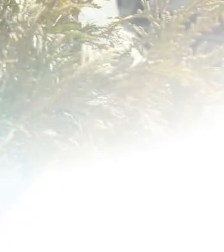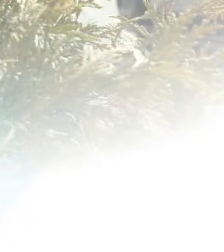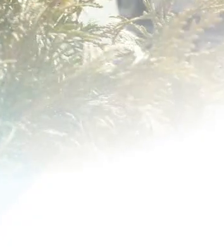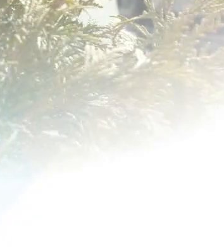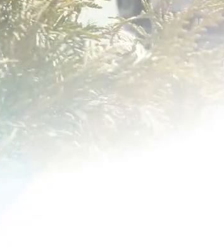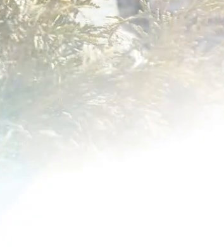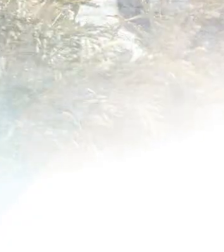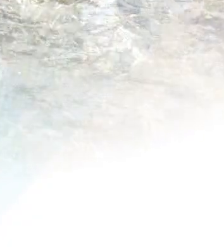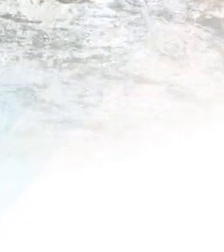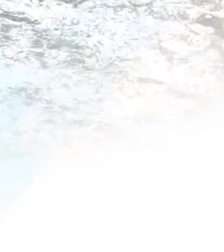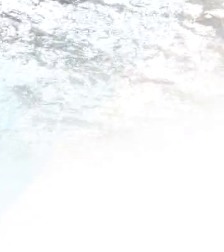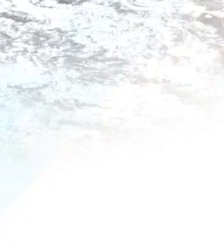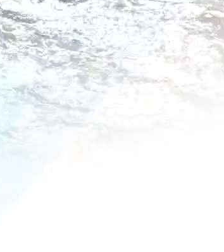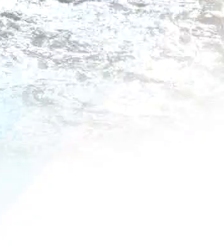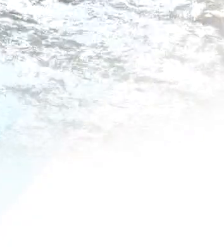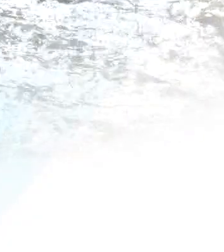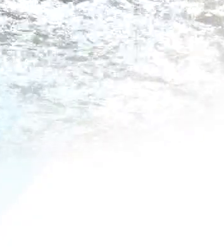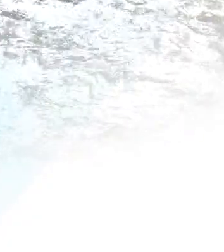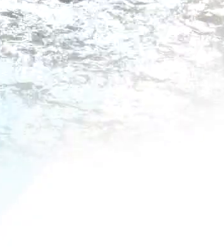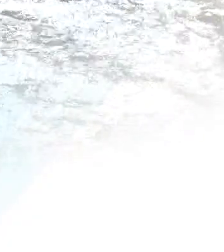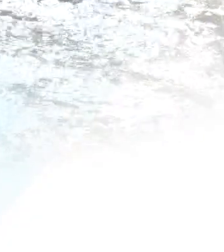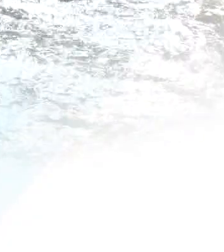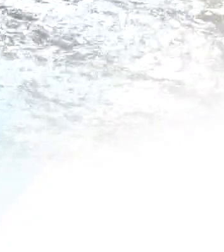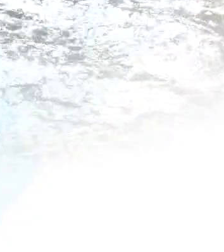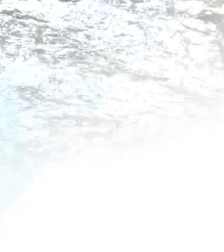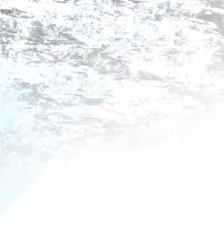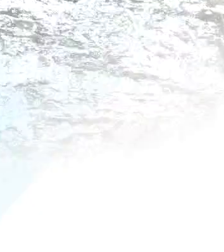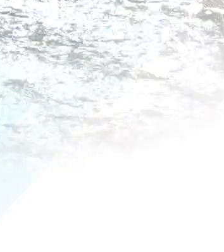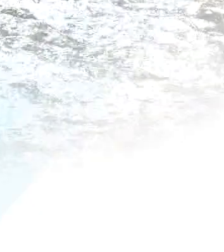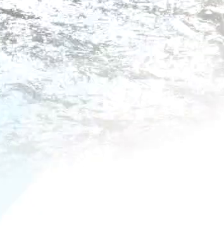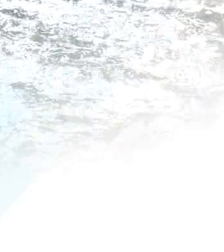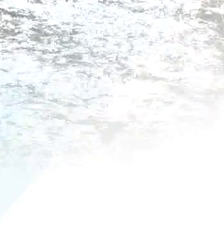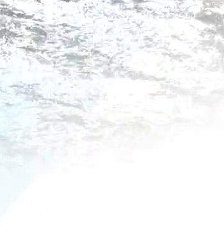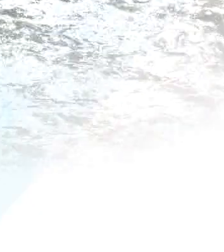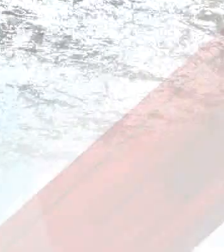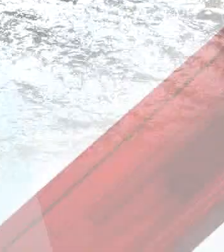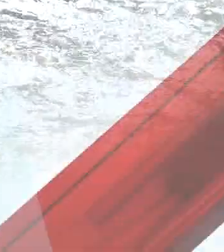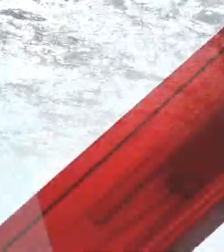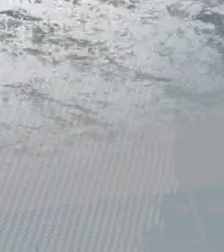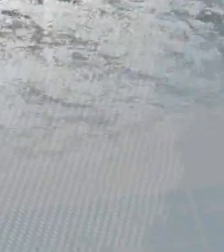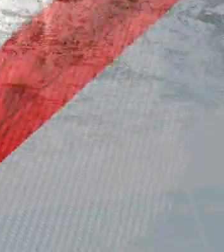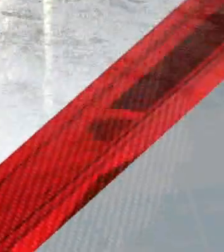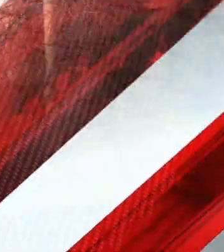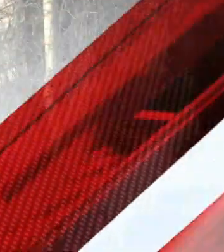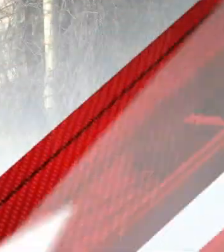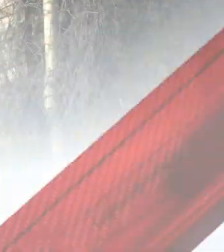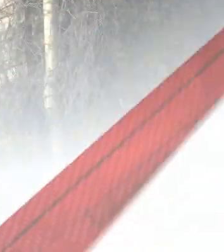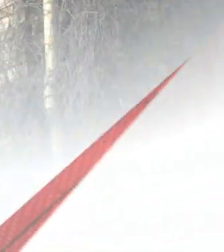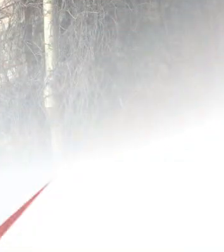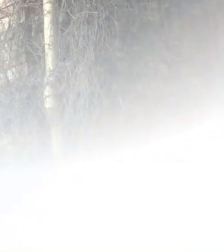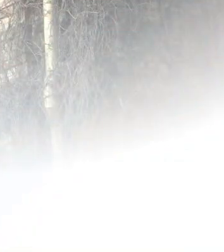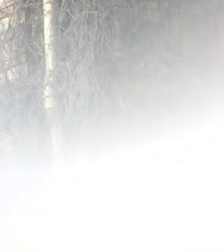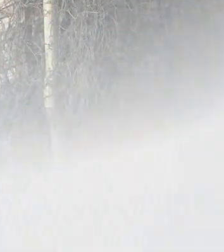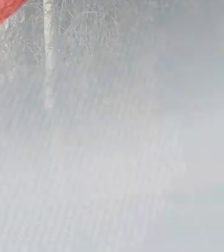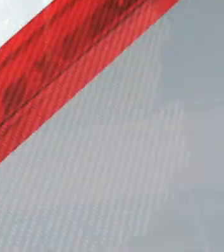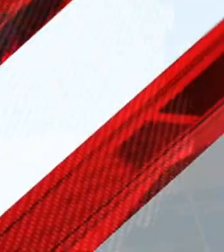пасля Вялікадня. У некаторых мясцовасцях на дзесятнік не працавалі ў поле і агародзе, каб град не пабіў ураджай.